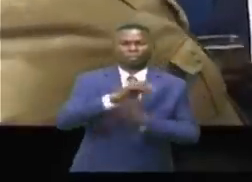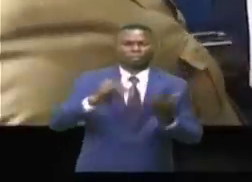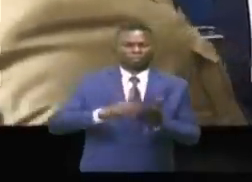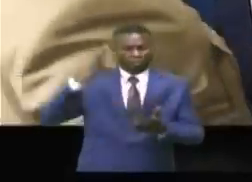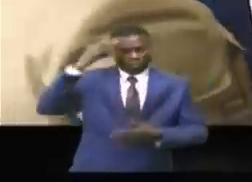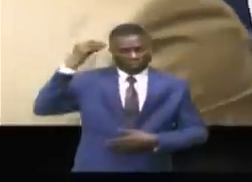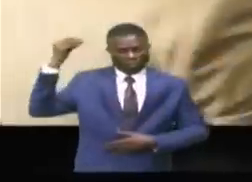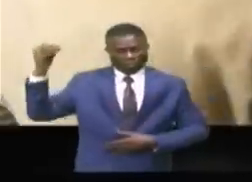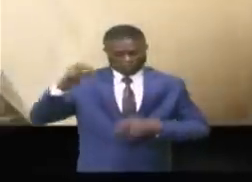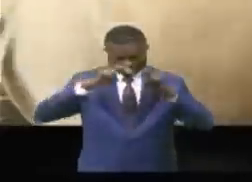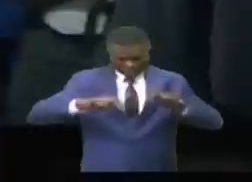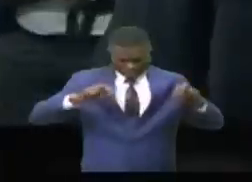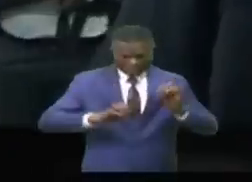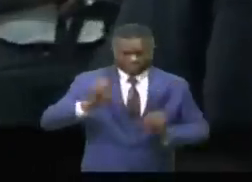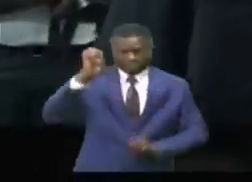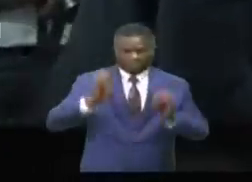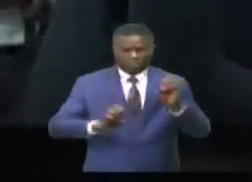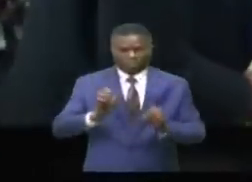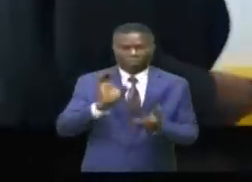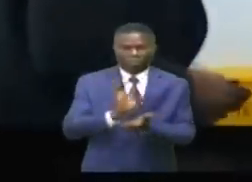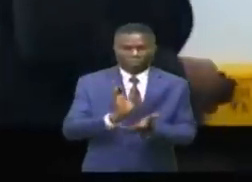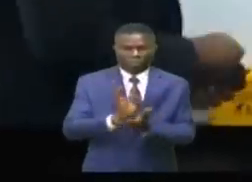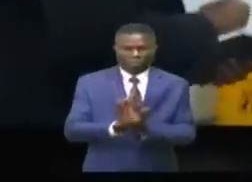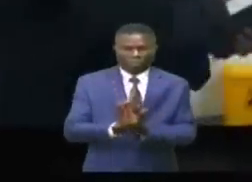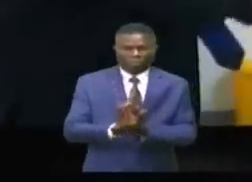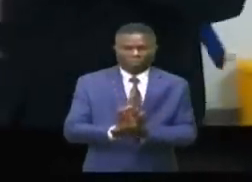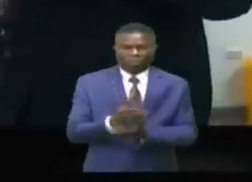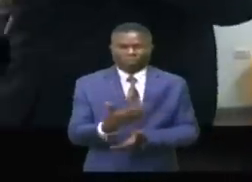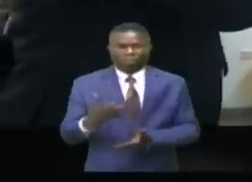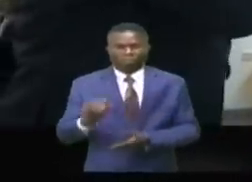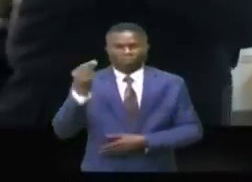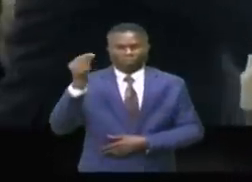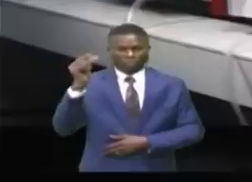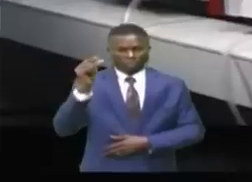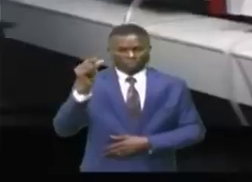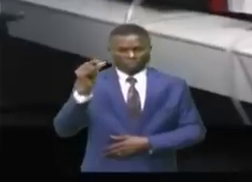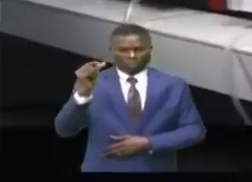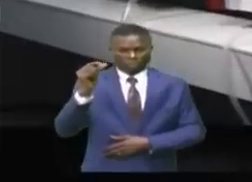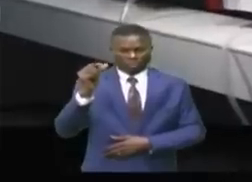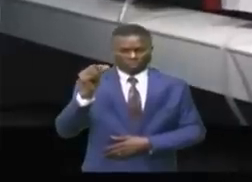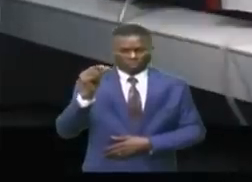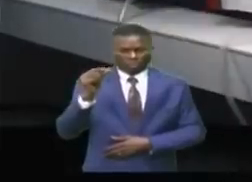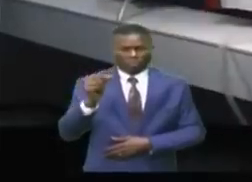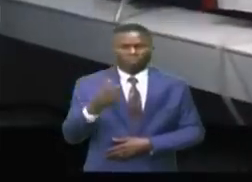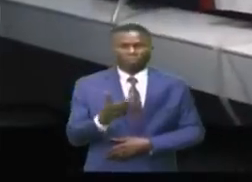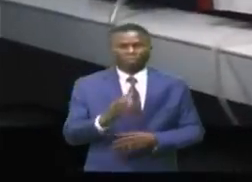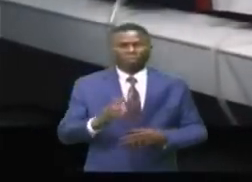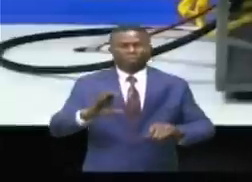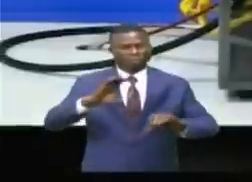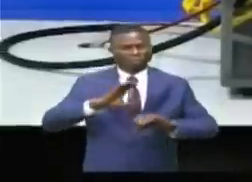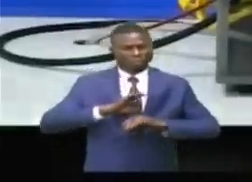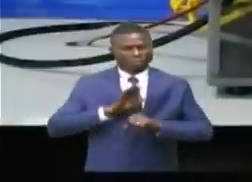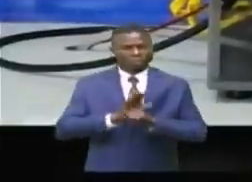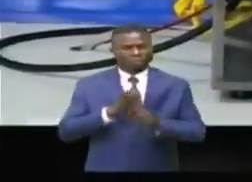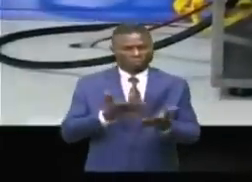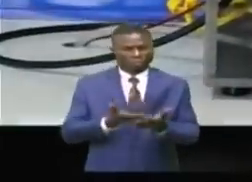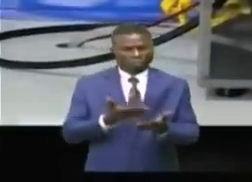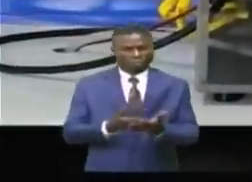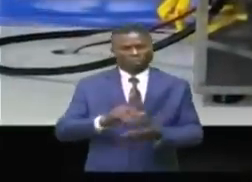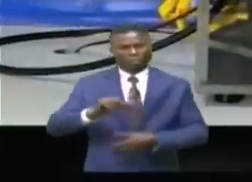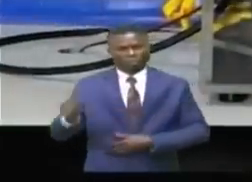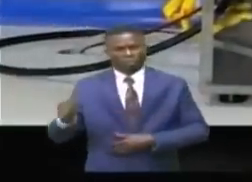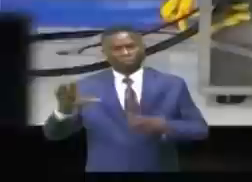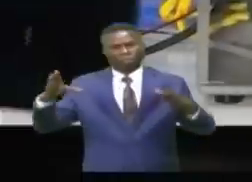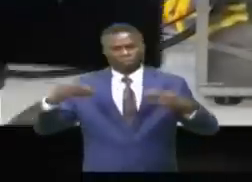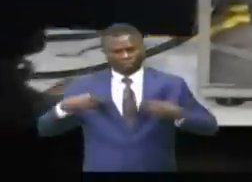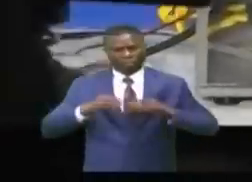d'expertise, d'évaluation et de certification de substances minérales, précieuses et semi-précieuses sont satisfaisantes. Si les uns apprécient